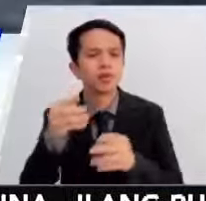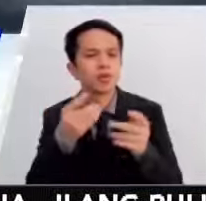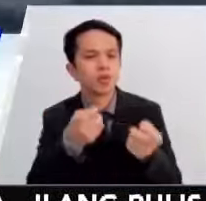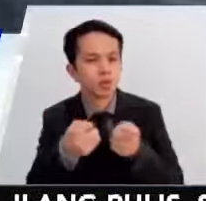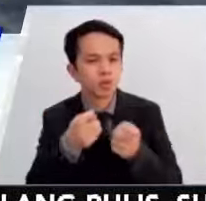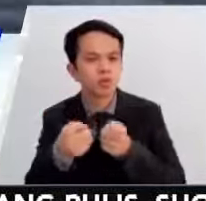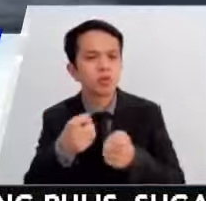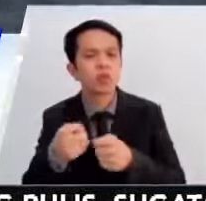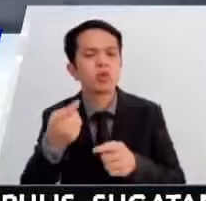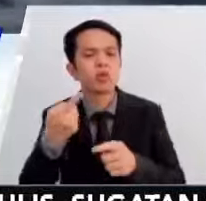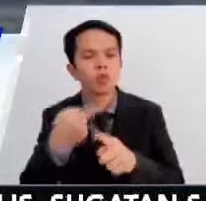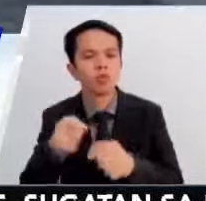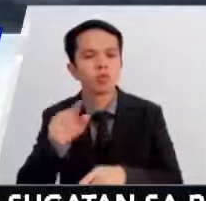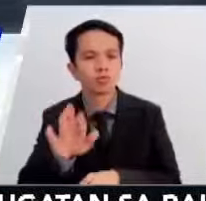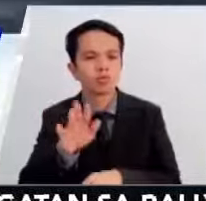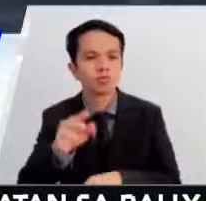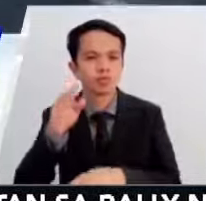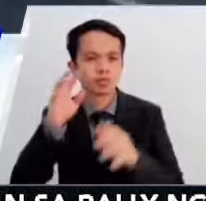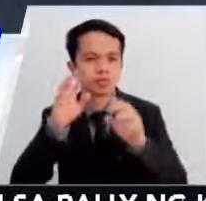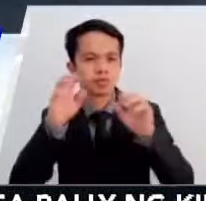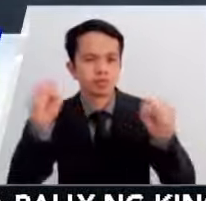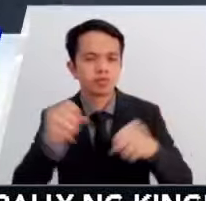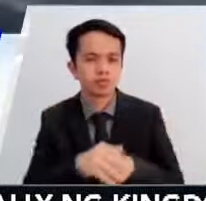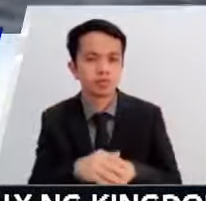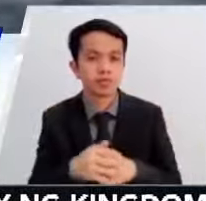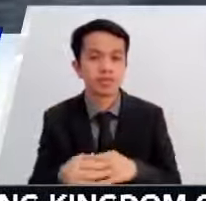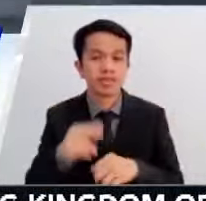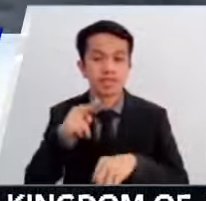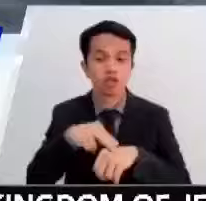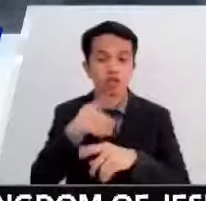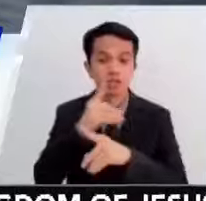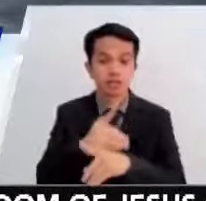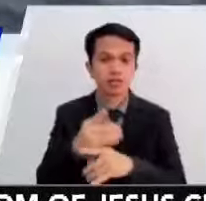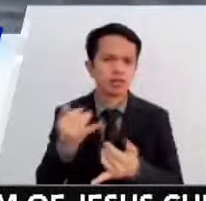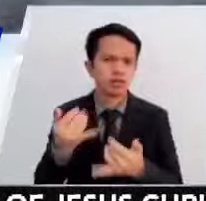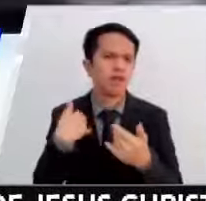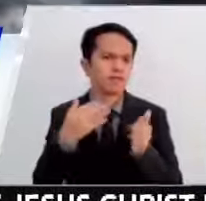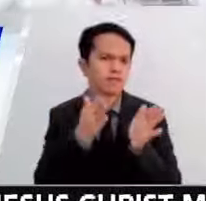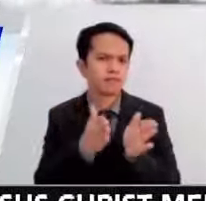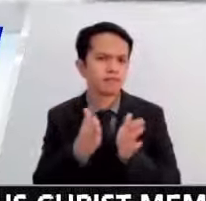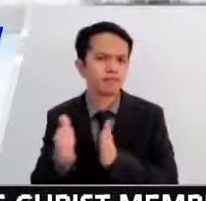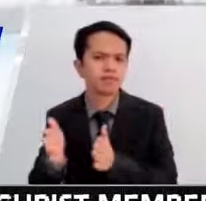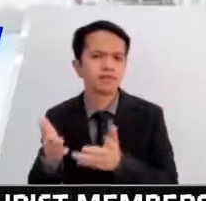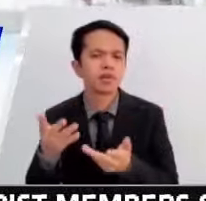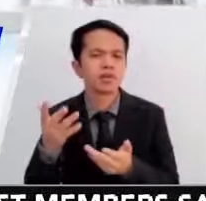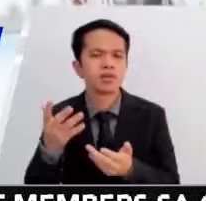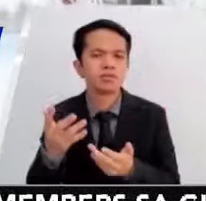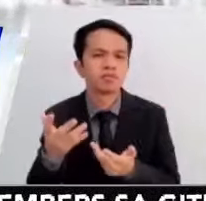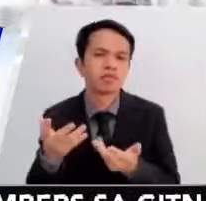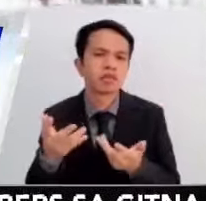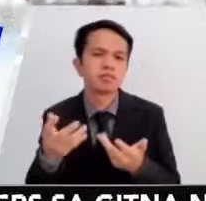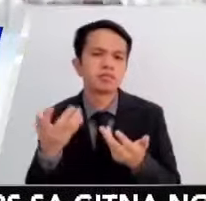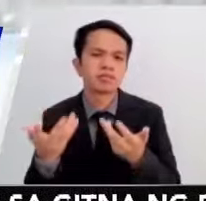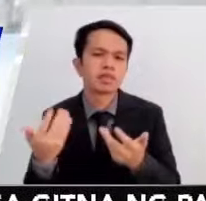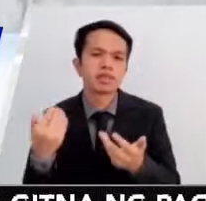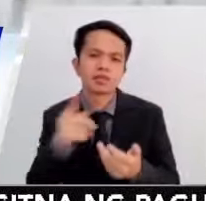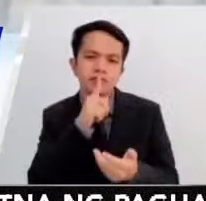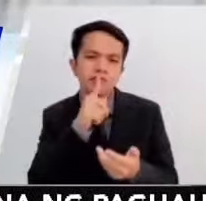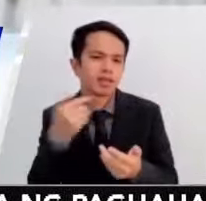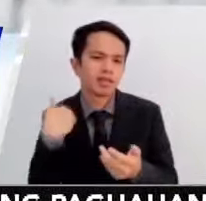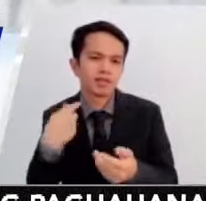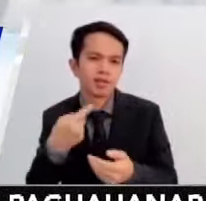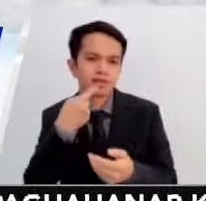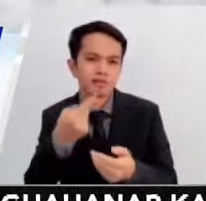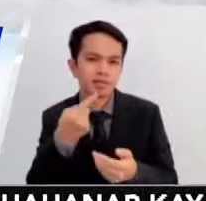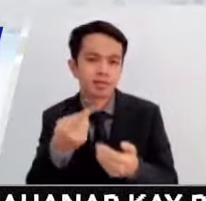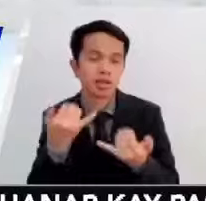Pangulo. Sa panig ng Department of National Defense, may mga ginagawa raw sila na hindi maaaring idetalye. Patuloy daw ang pagpapalakas ng